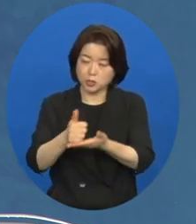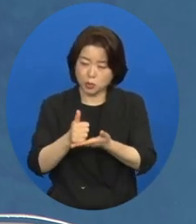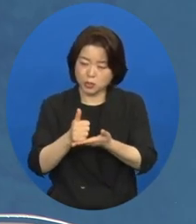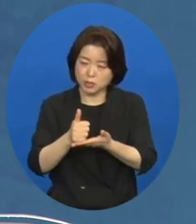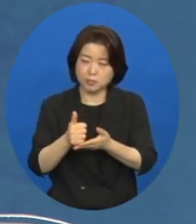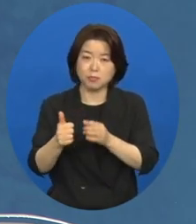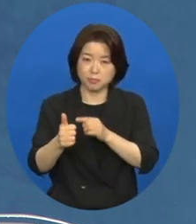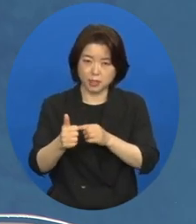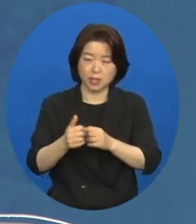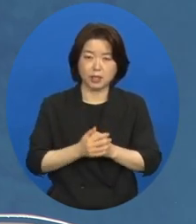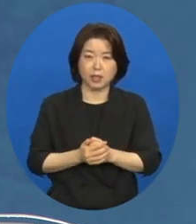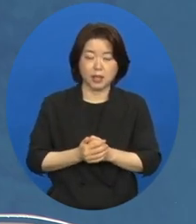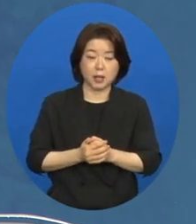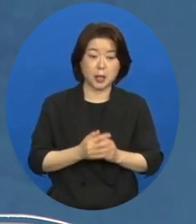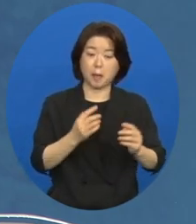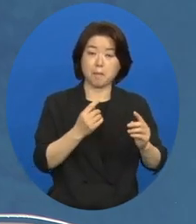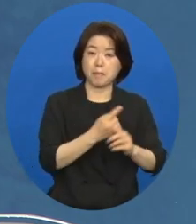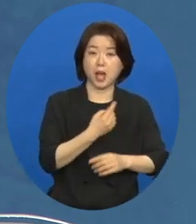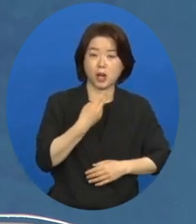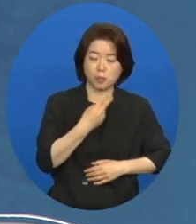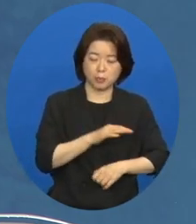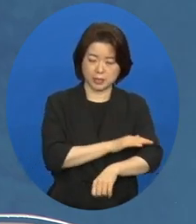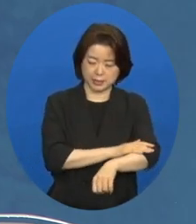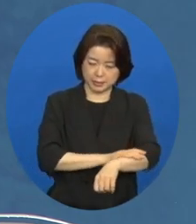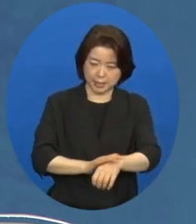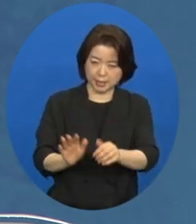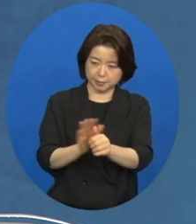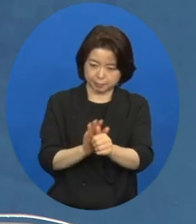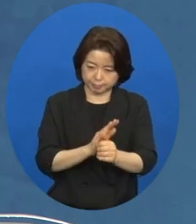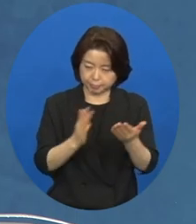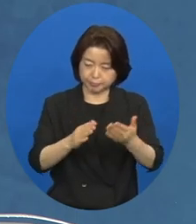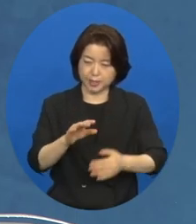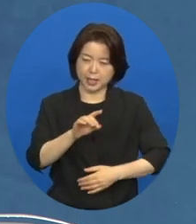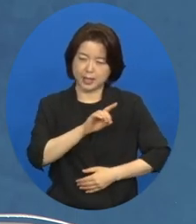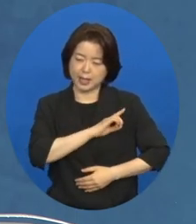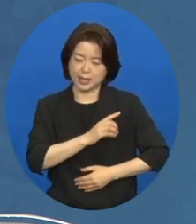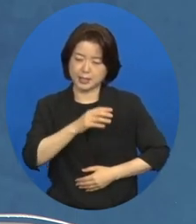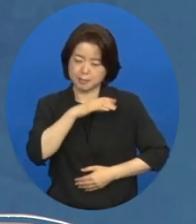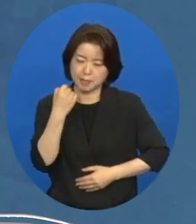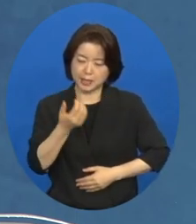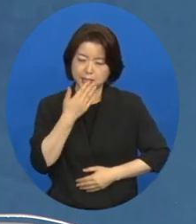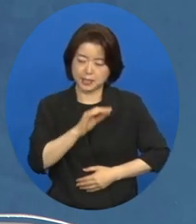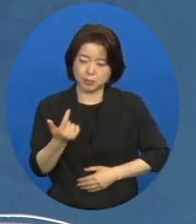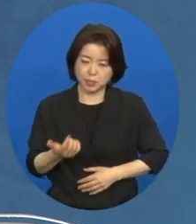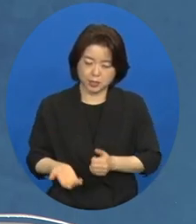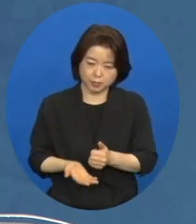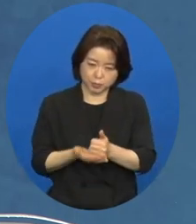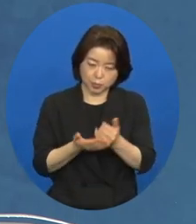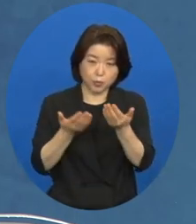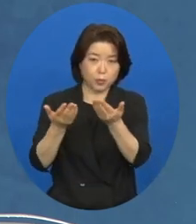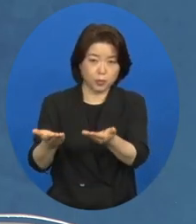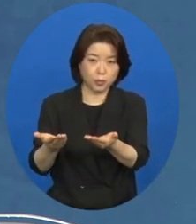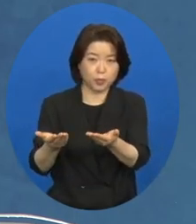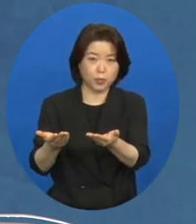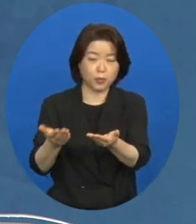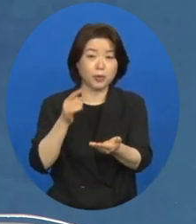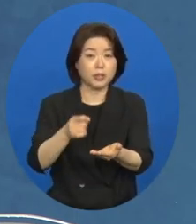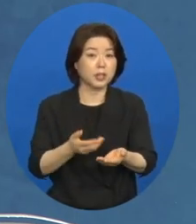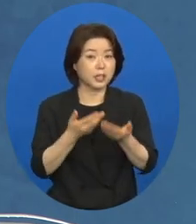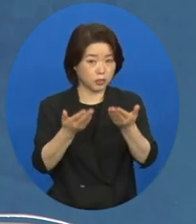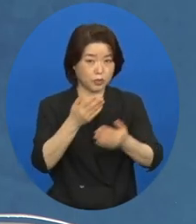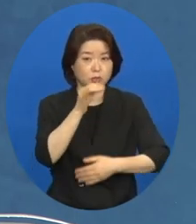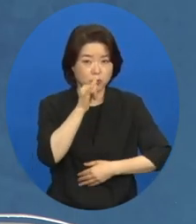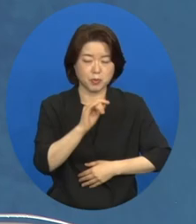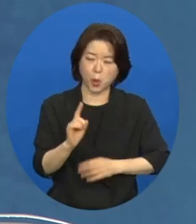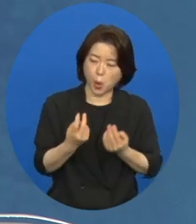고객을 변하지 않게 잘 가장 맛있는 음식을 판매할 수 있을지,